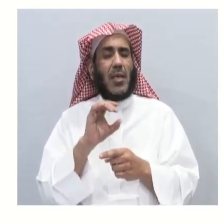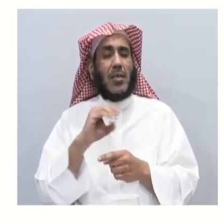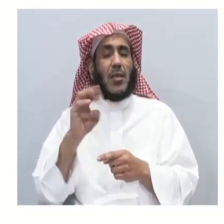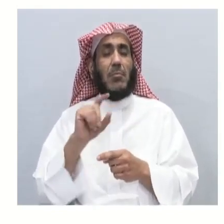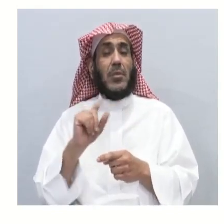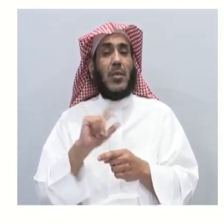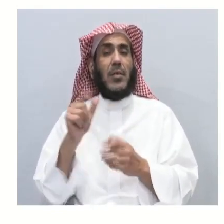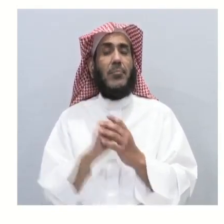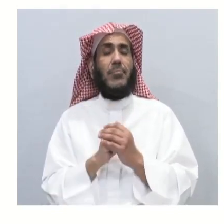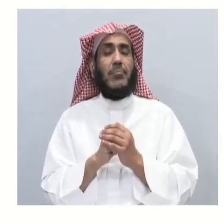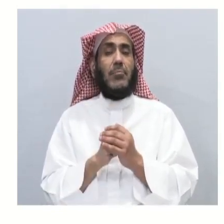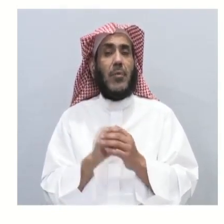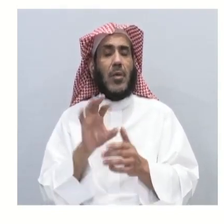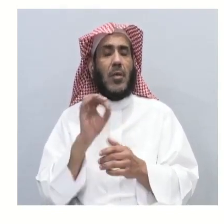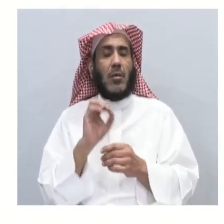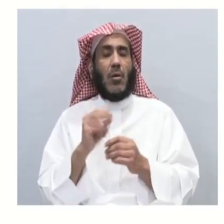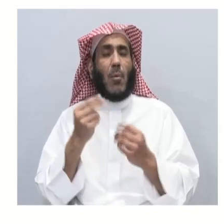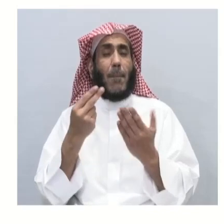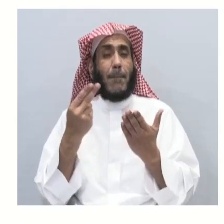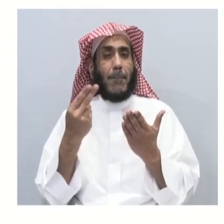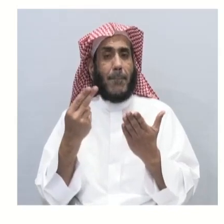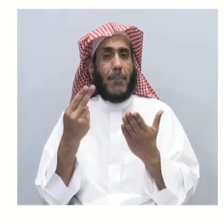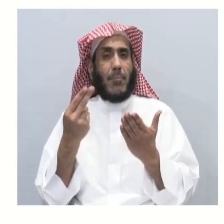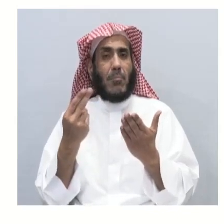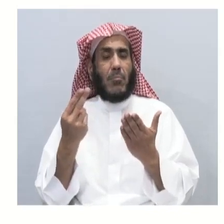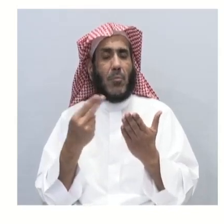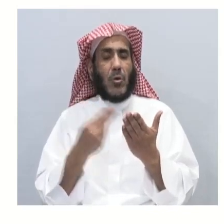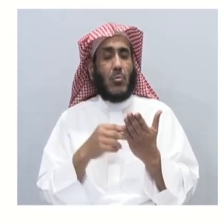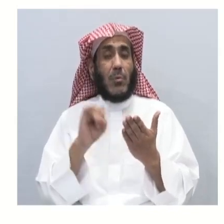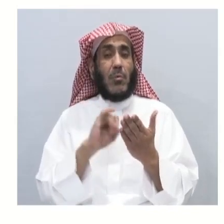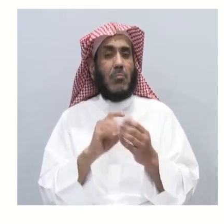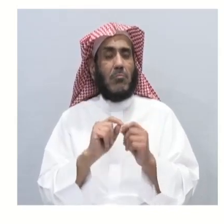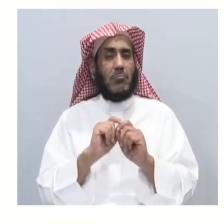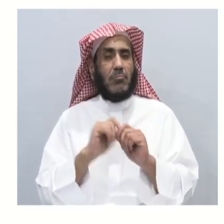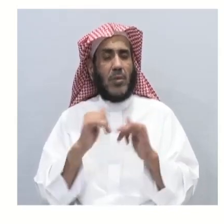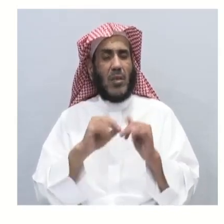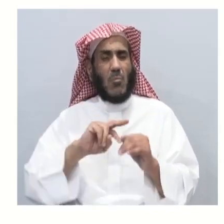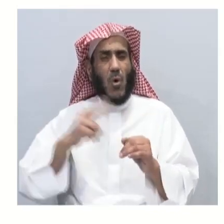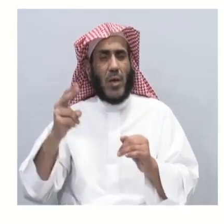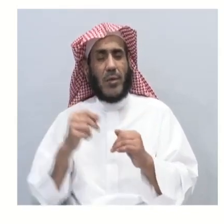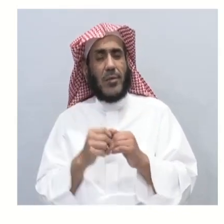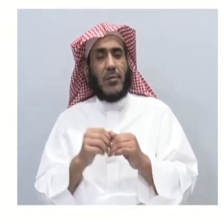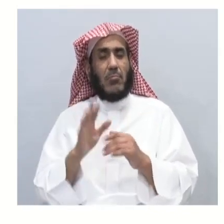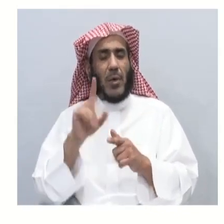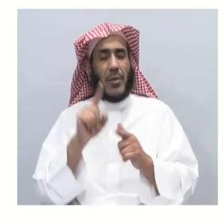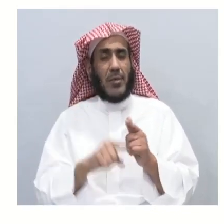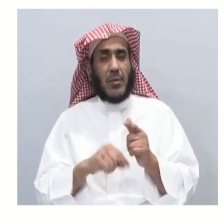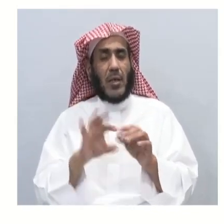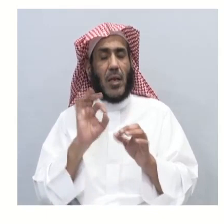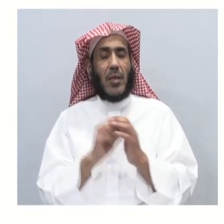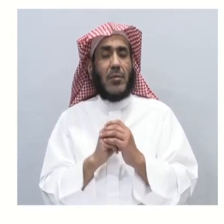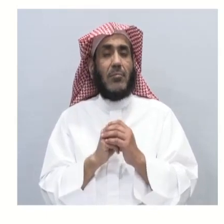الصحيحة. أختار ما كتب إملائيا بطريقة مغايرة لبقية